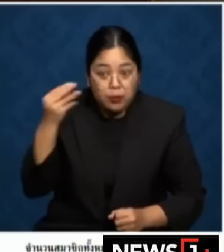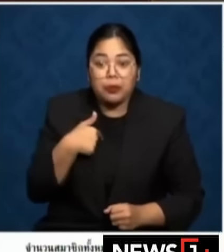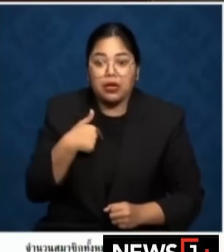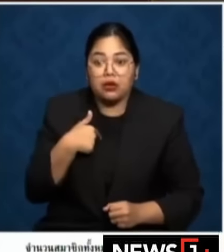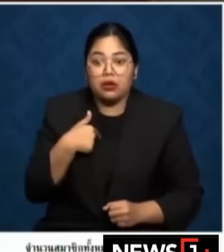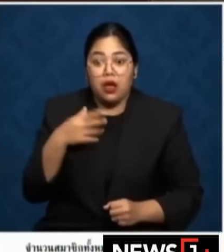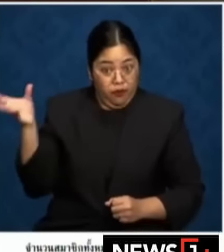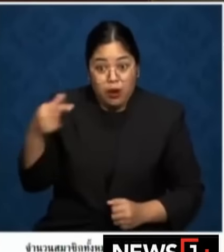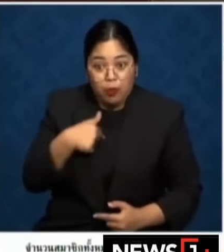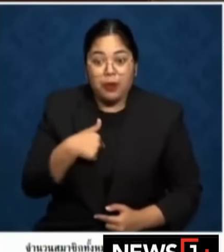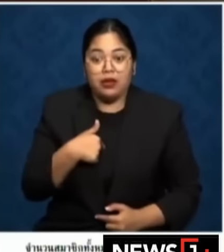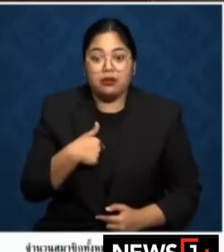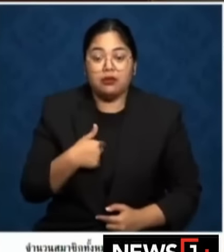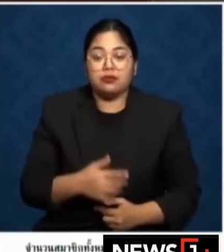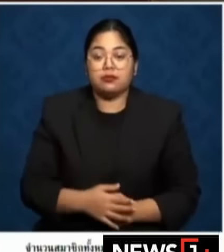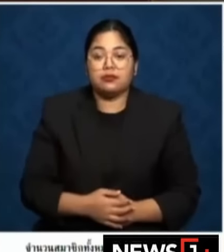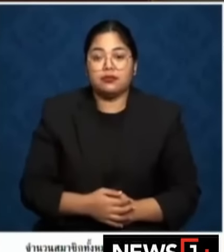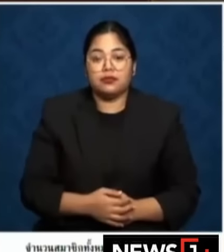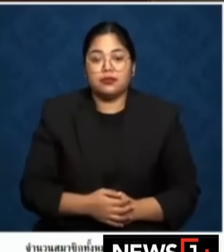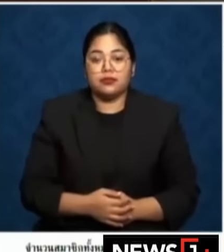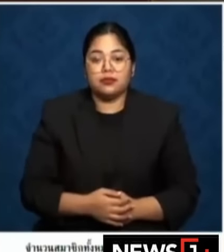ท่านจะฟังผมไหม